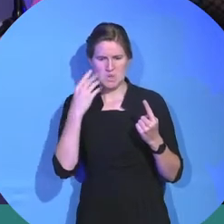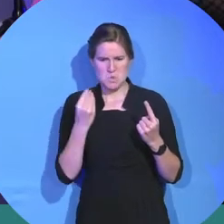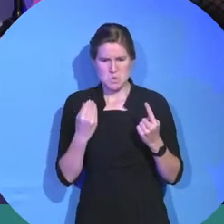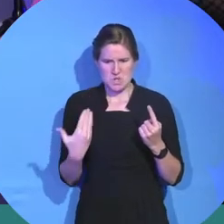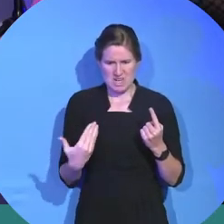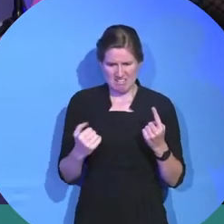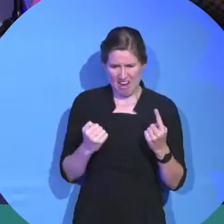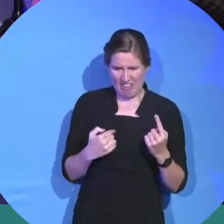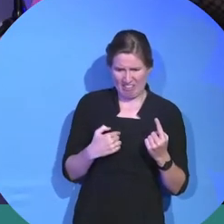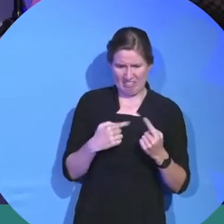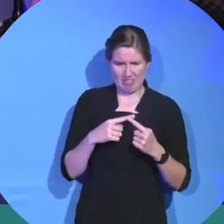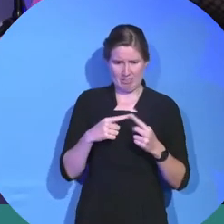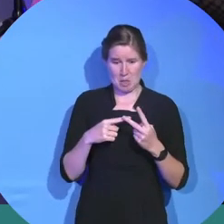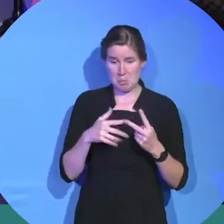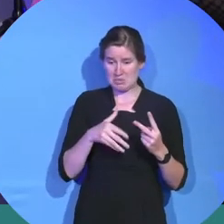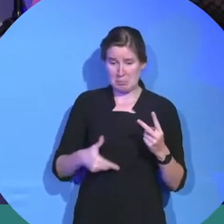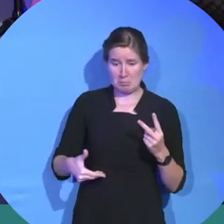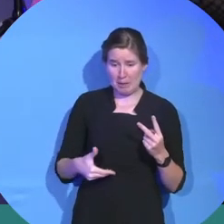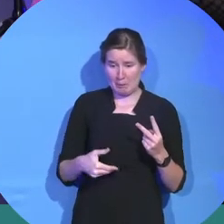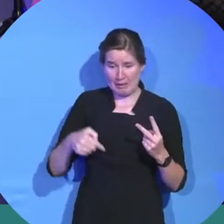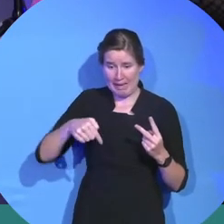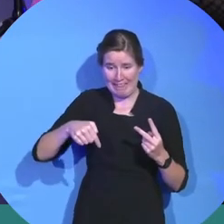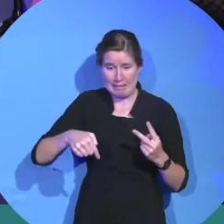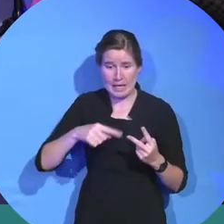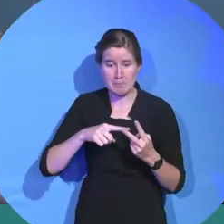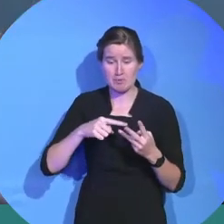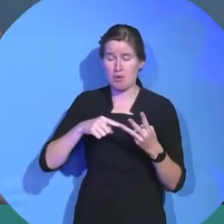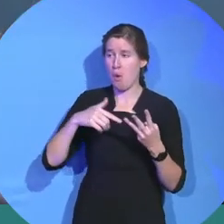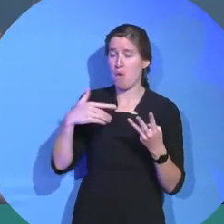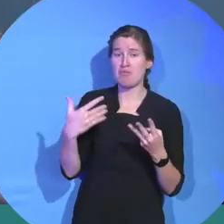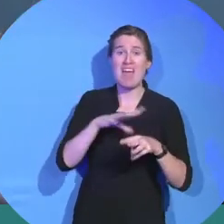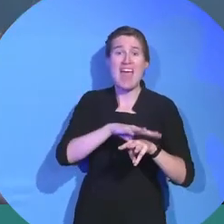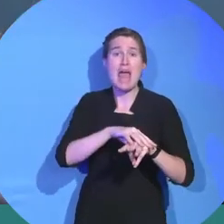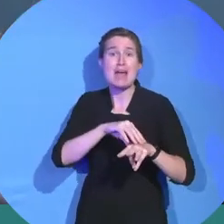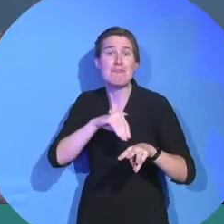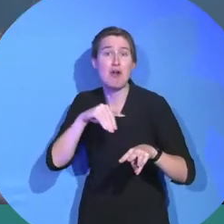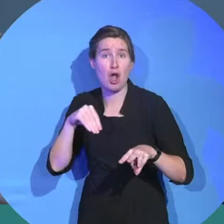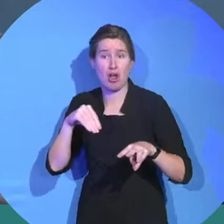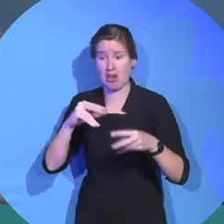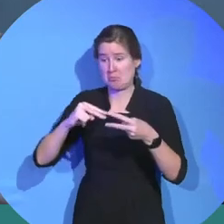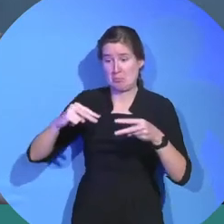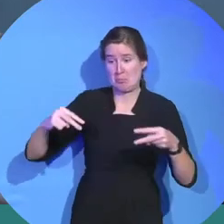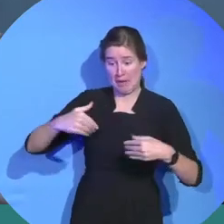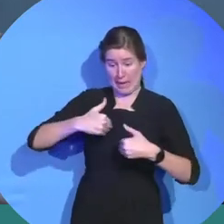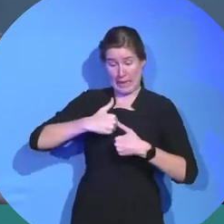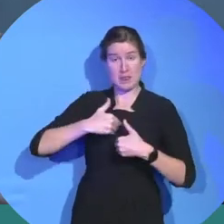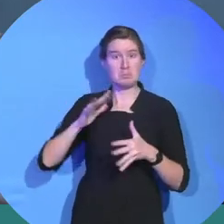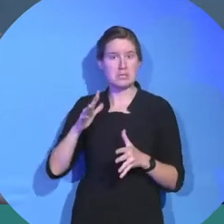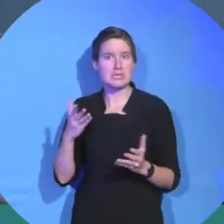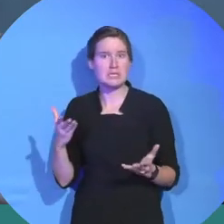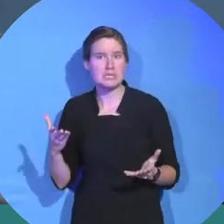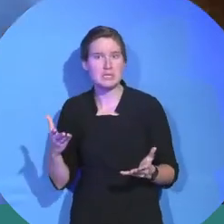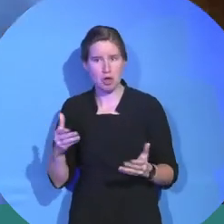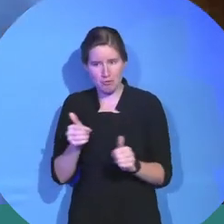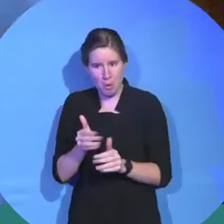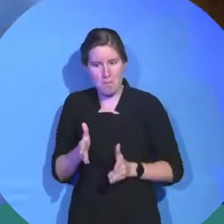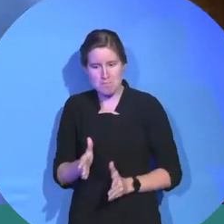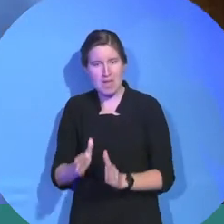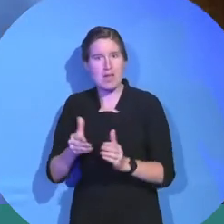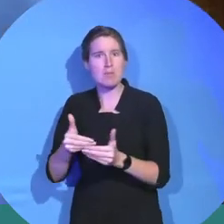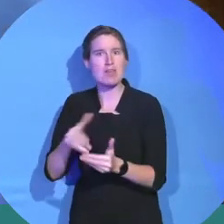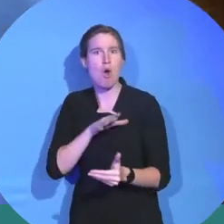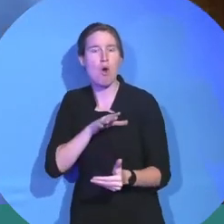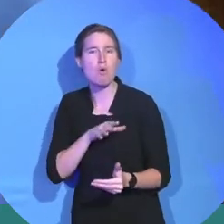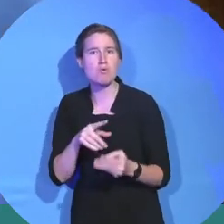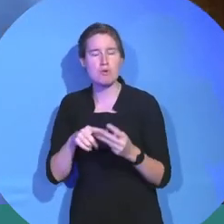Is er misschien een handicap? Mm-hmm. Er zijn erfelijke aandoeningen misschien in het spel, want er komt iets voor in mijn familie. Er zijn allerlei overwegingen die een rol mee kunnen